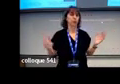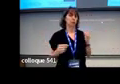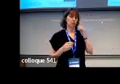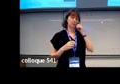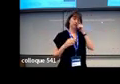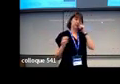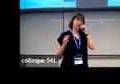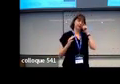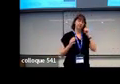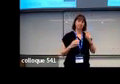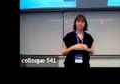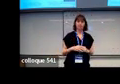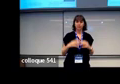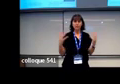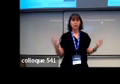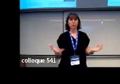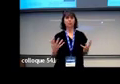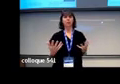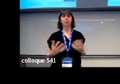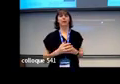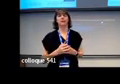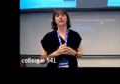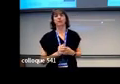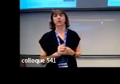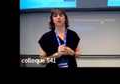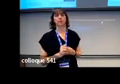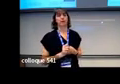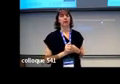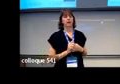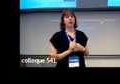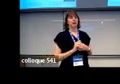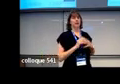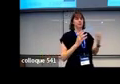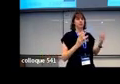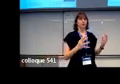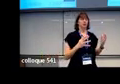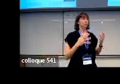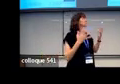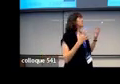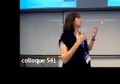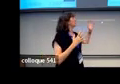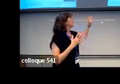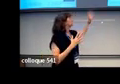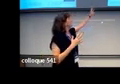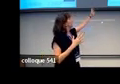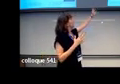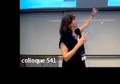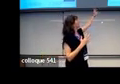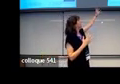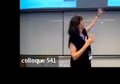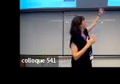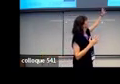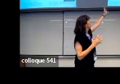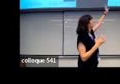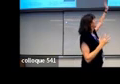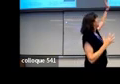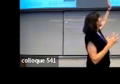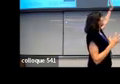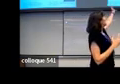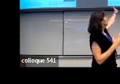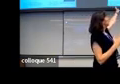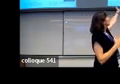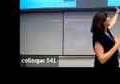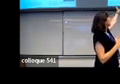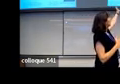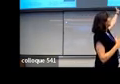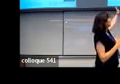gratuit pour tout le monde, il n'y a personne qui paye. Donc, il n'y a pas de compagnie qui gère ça. Et aussi, ben, si on pense à c'est quoi les OER,